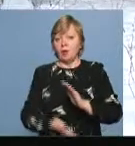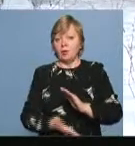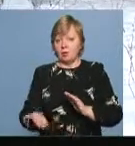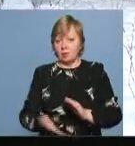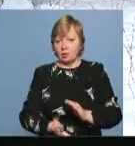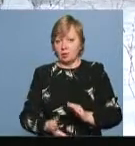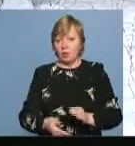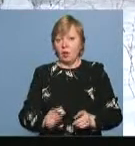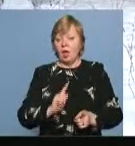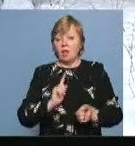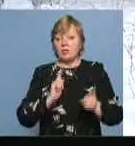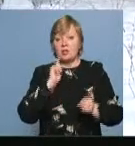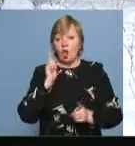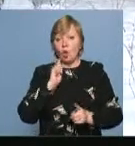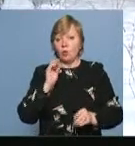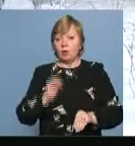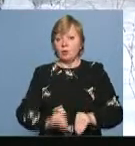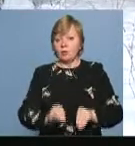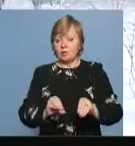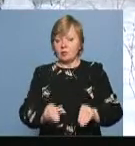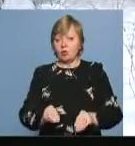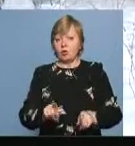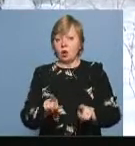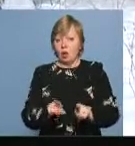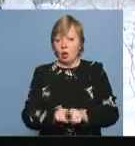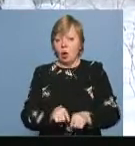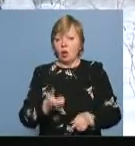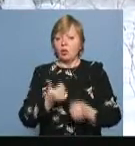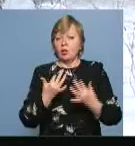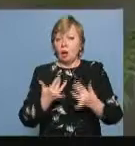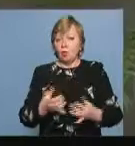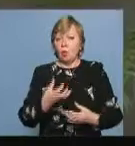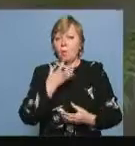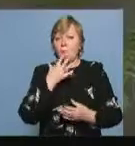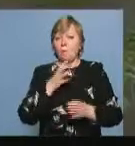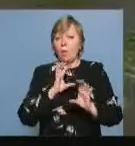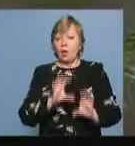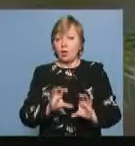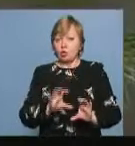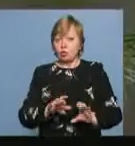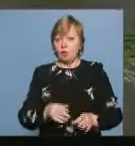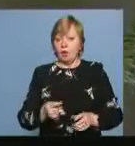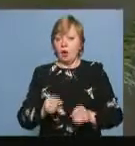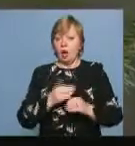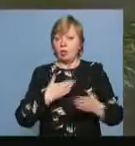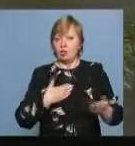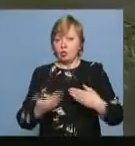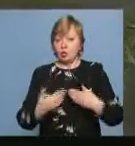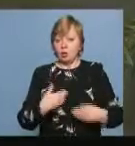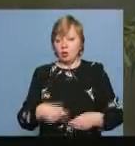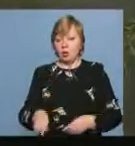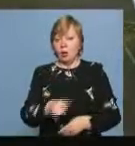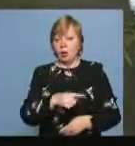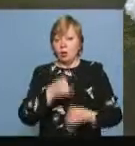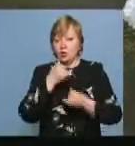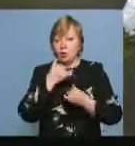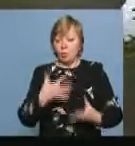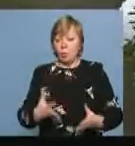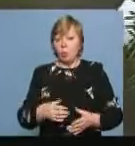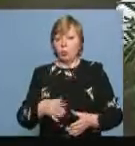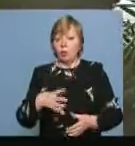насаждение как никогда требует к себе особо бережного отношения. Леса республики до сих пор не могут отправиться от